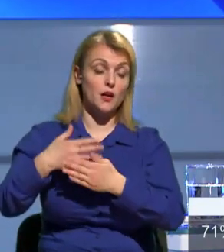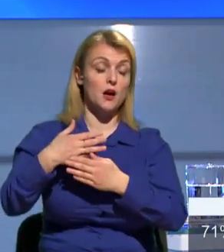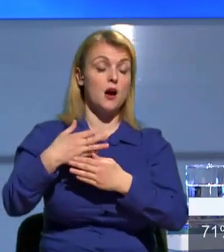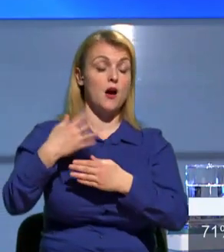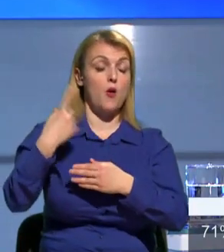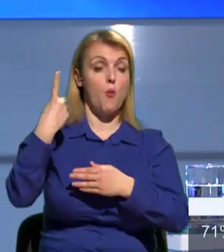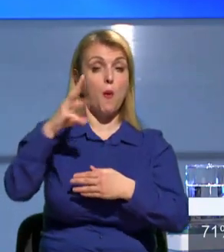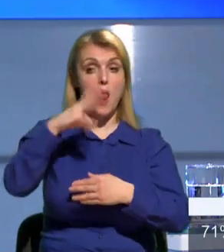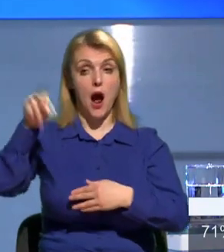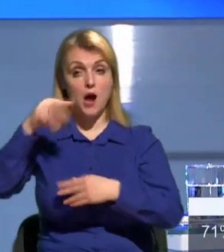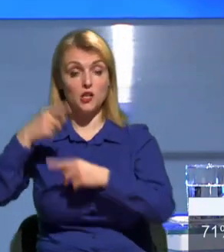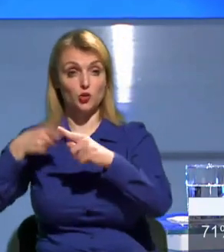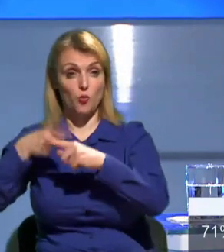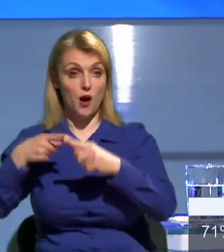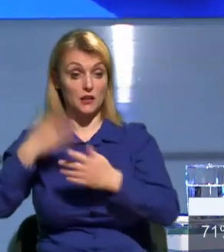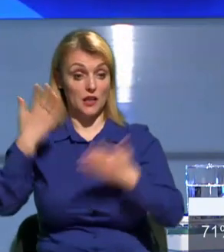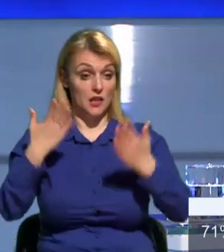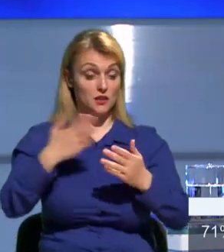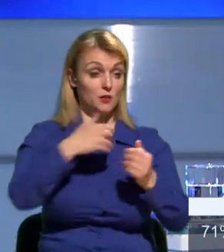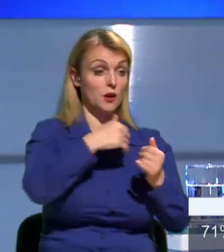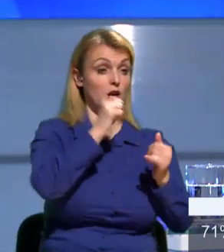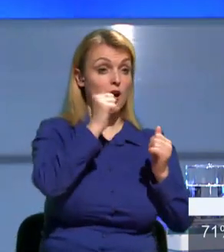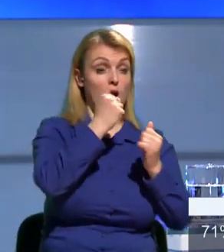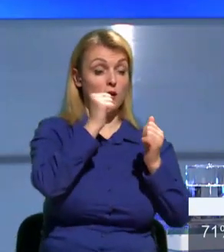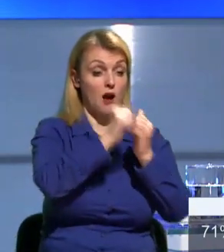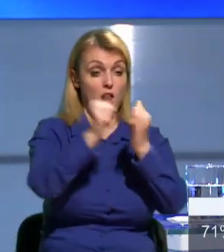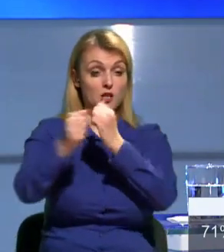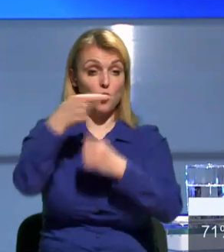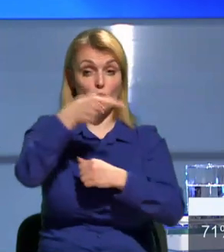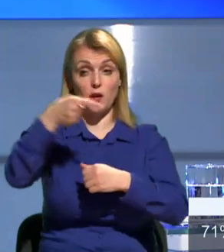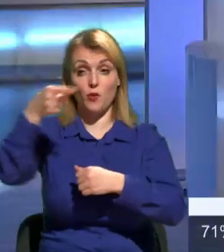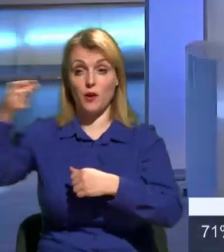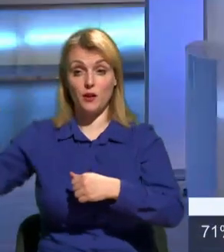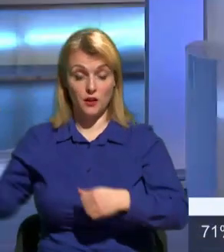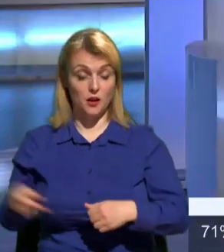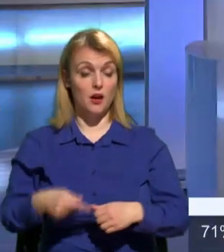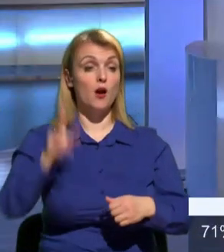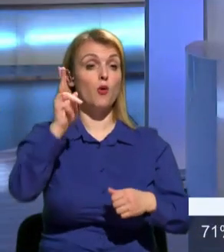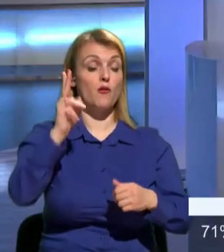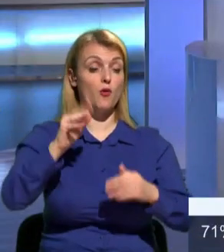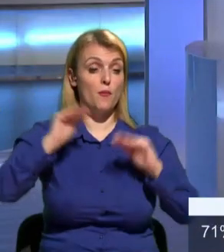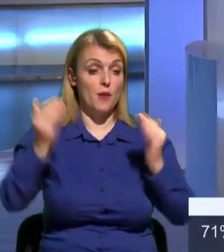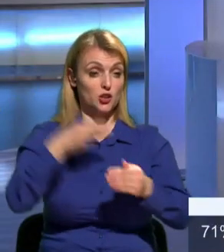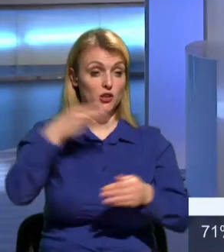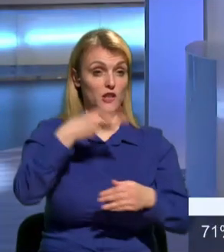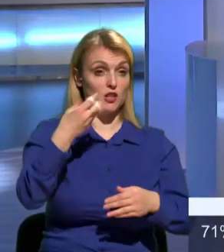1,5 miliarde. Dacă e să vorbim 1.000 de lei la fiecare pensionar care are pensia mai puțin de 3.000, sunt